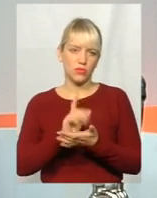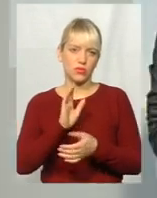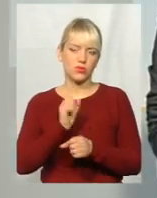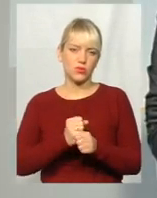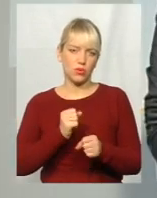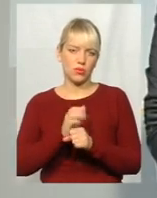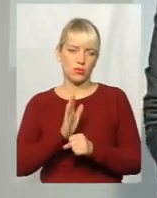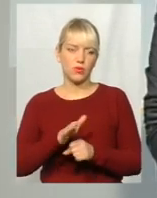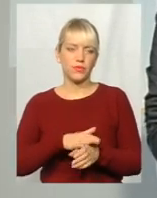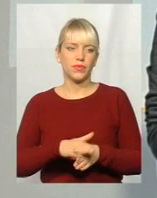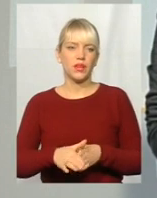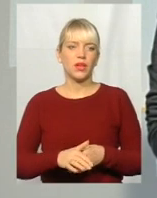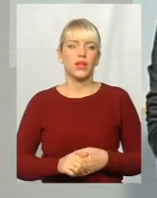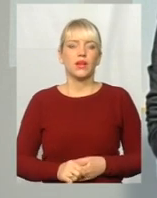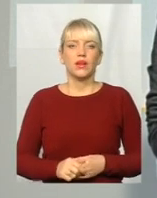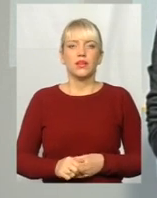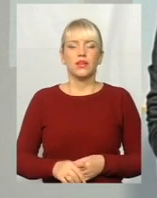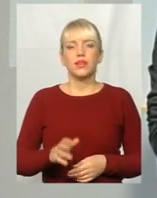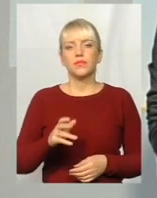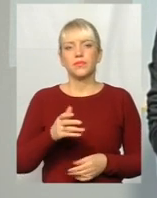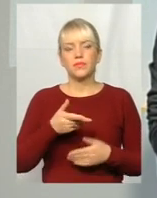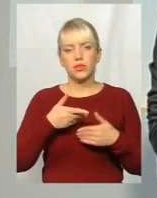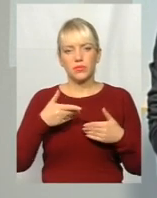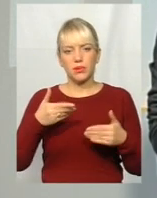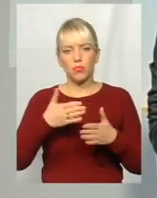тоді ви з глядачем поспілкуєтеся, ми продовжимо розмову.